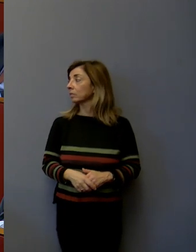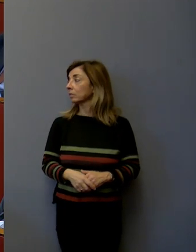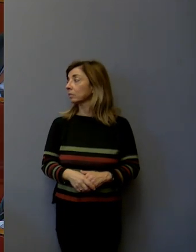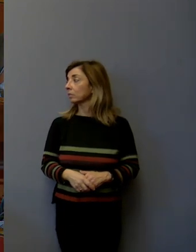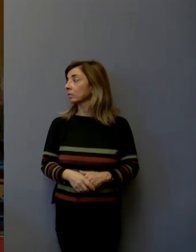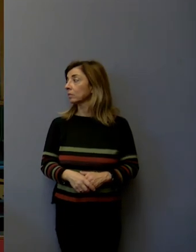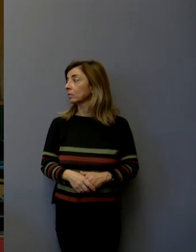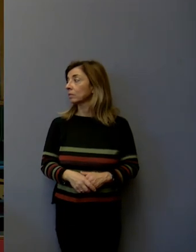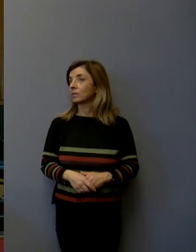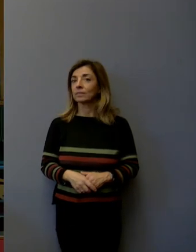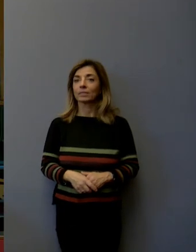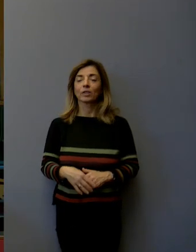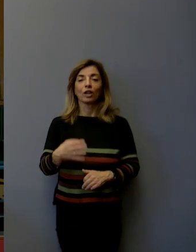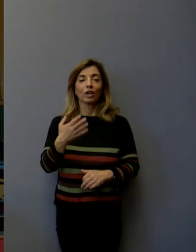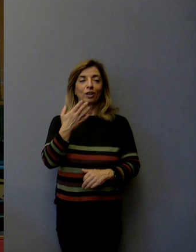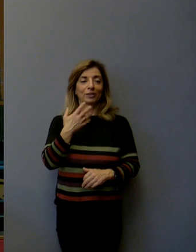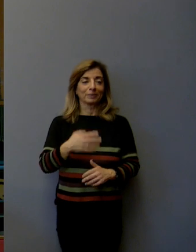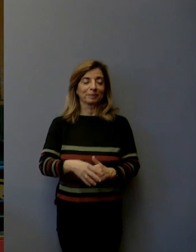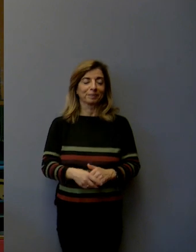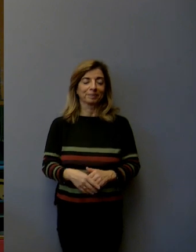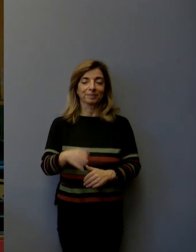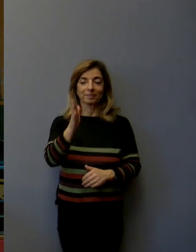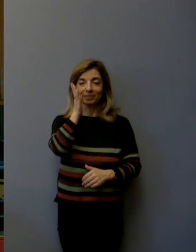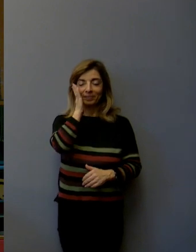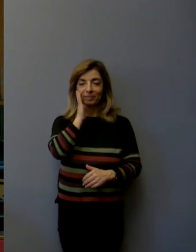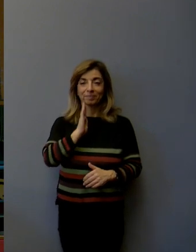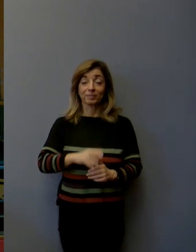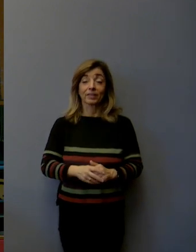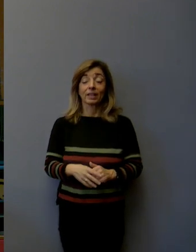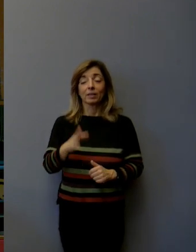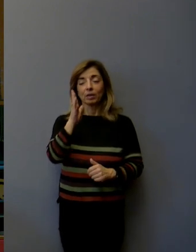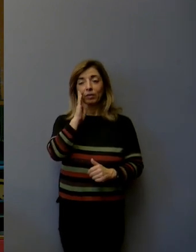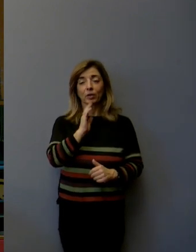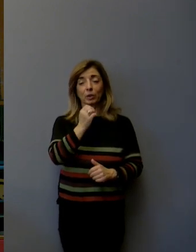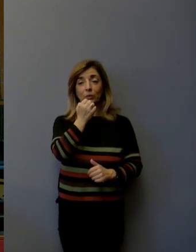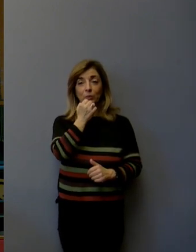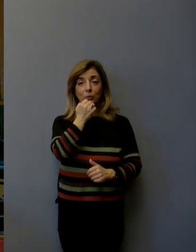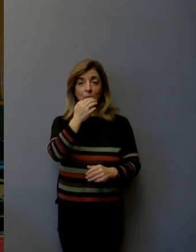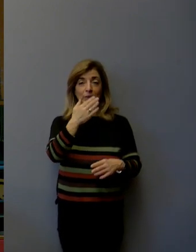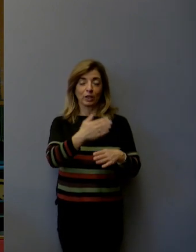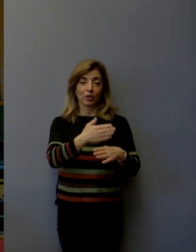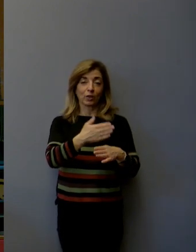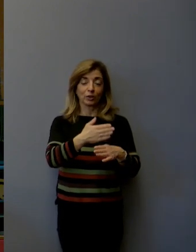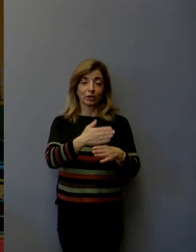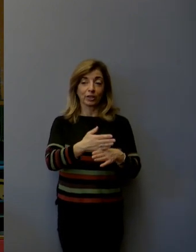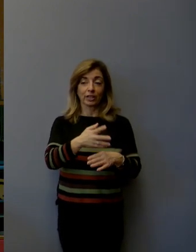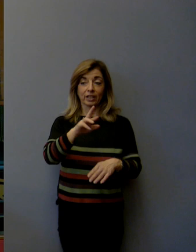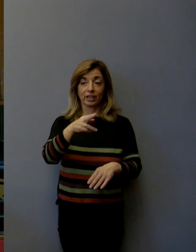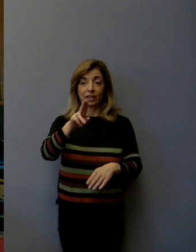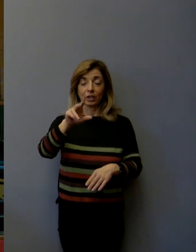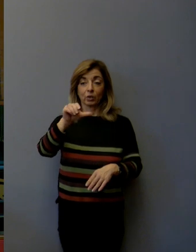Allora per cortesia Mi scusi Mi scusi consigliera Russo